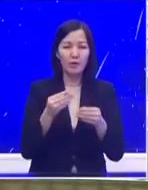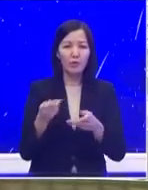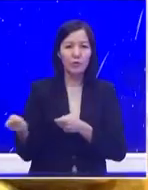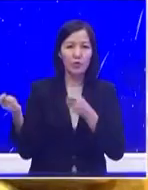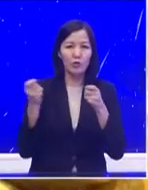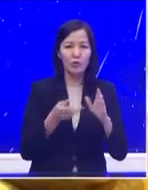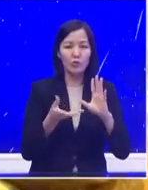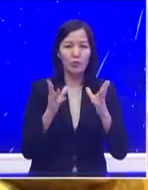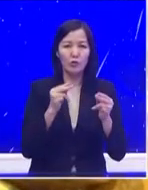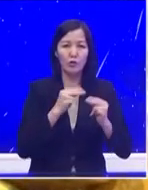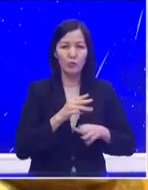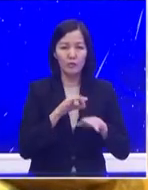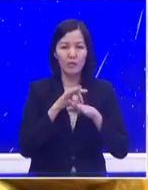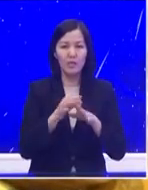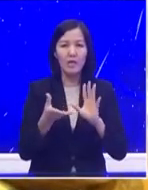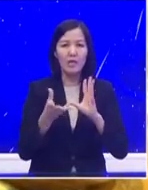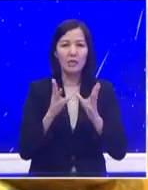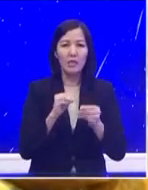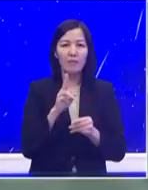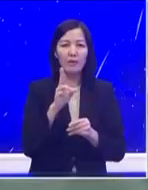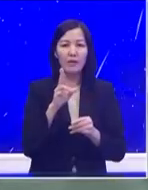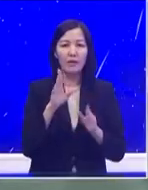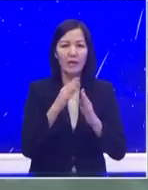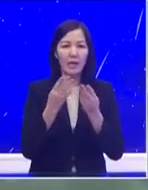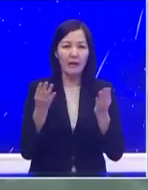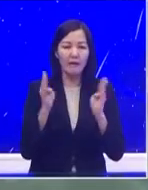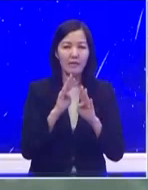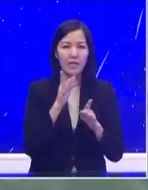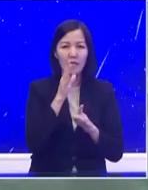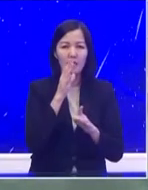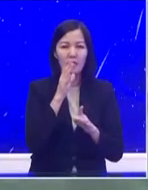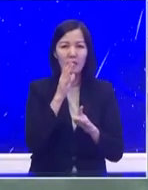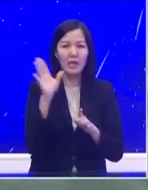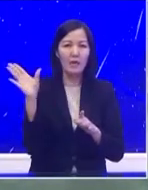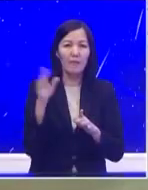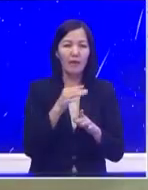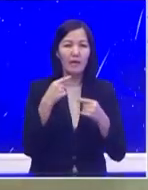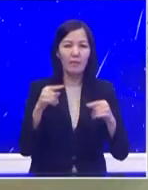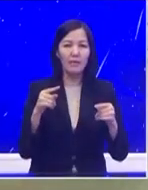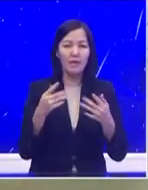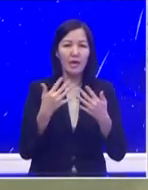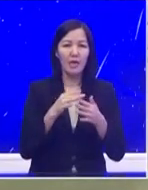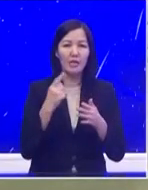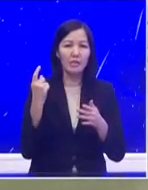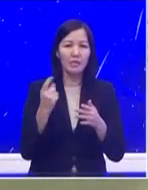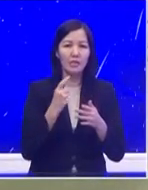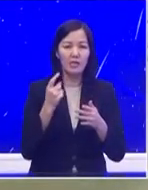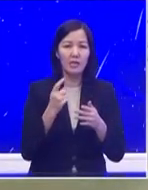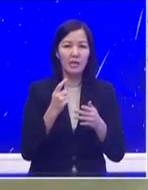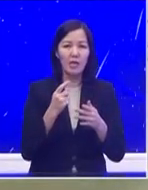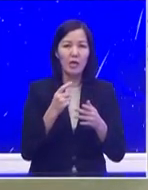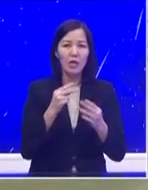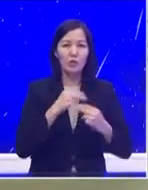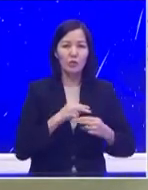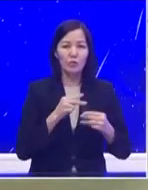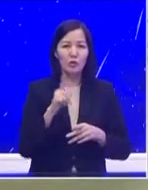жеткізу бойынша жұмыс істейтін болады. Жалпы карантин кезеңіндегі елорданың барлық басқа шаруашылық нысандары